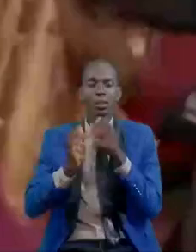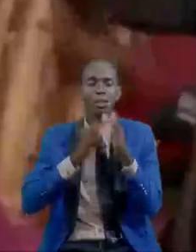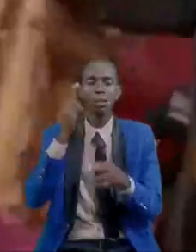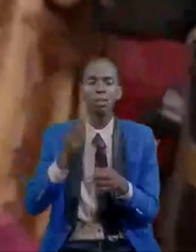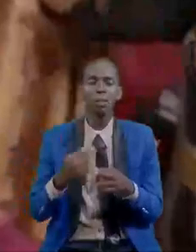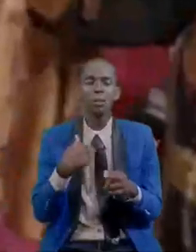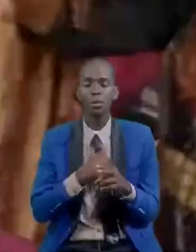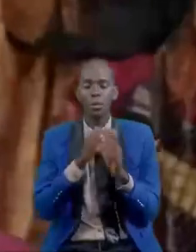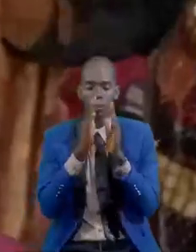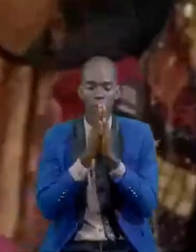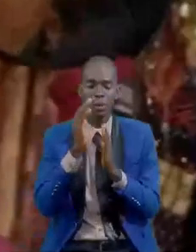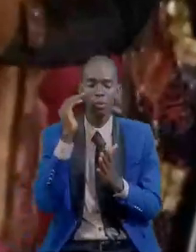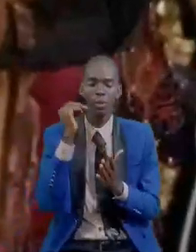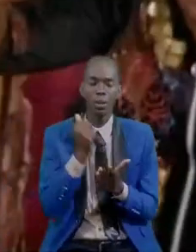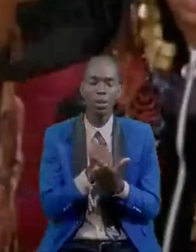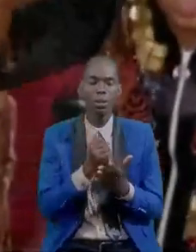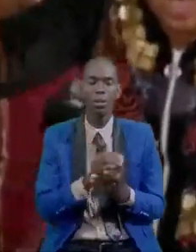nous prions.